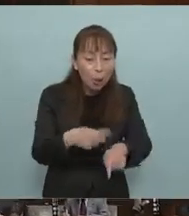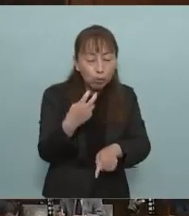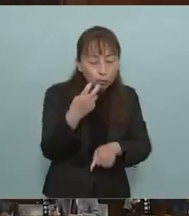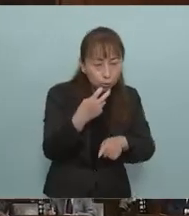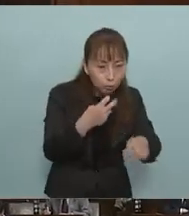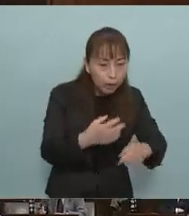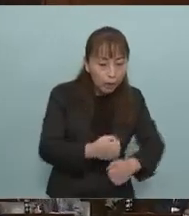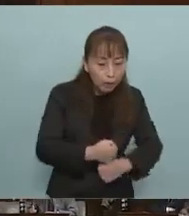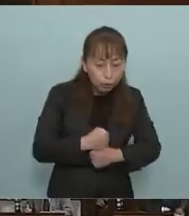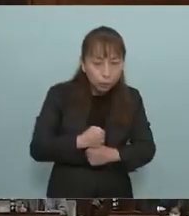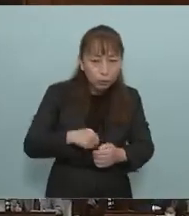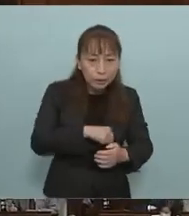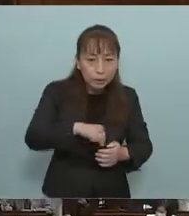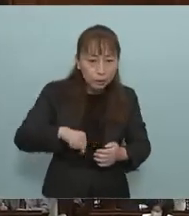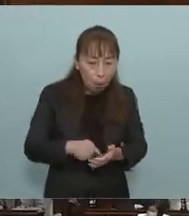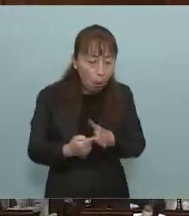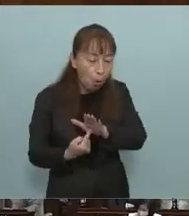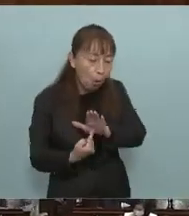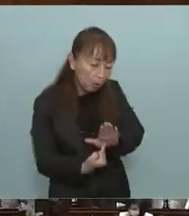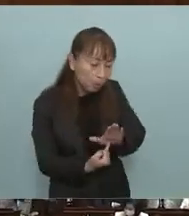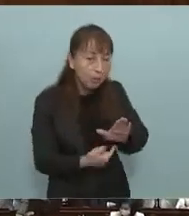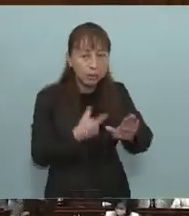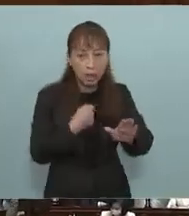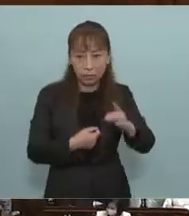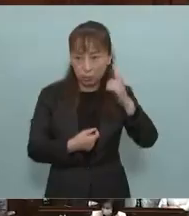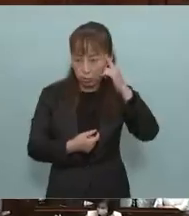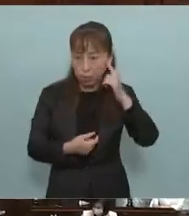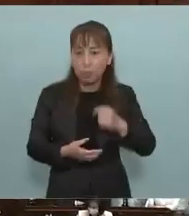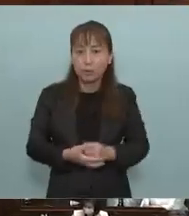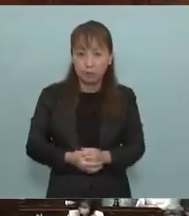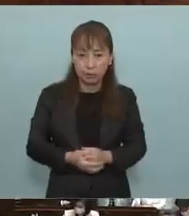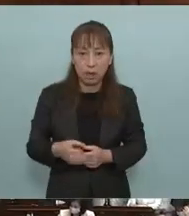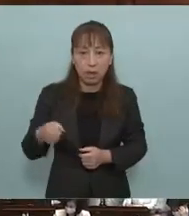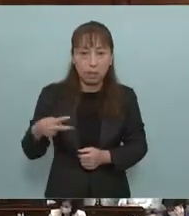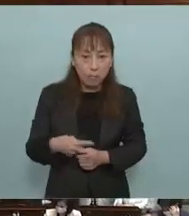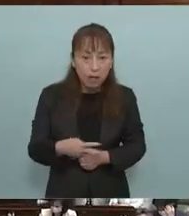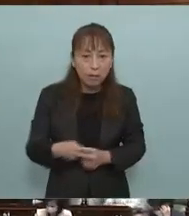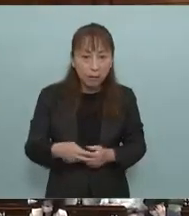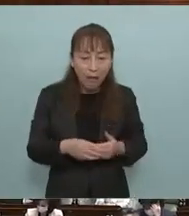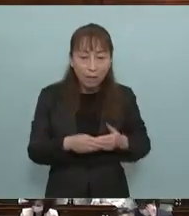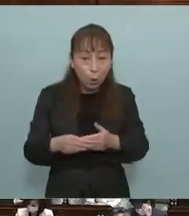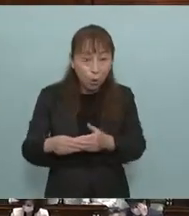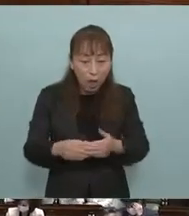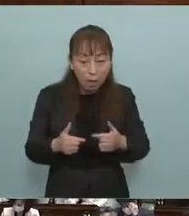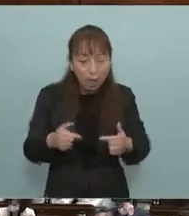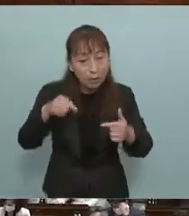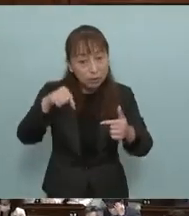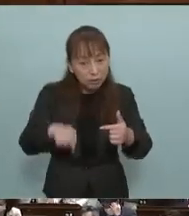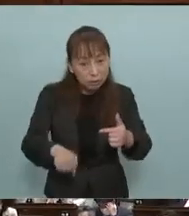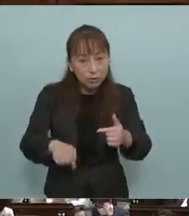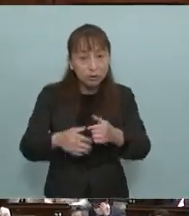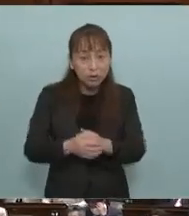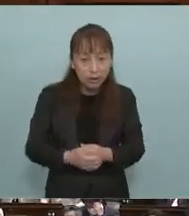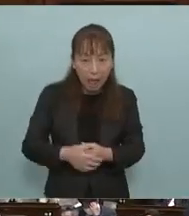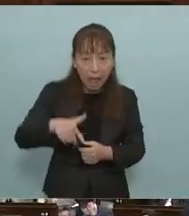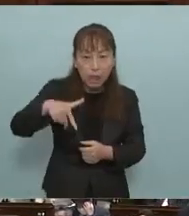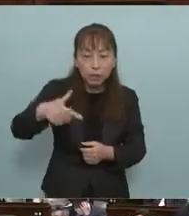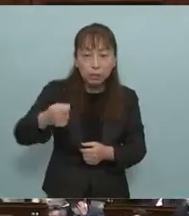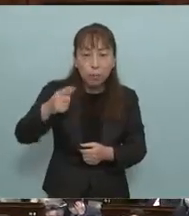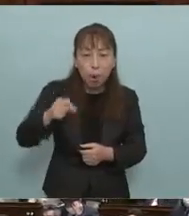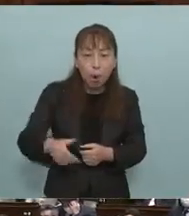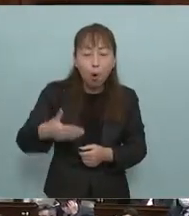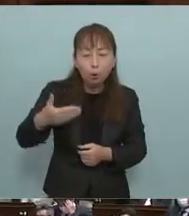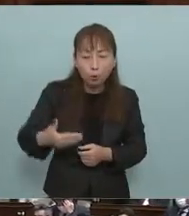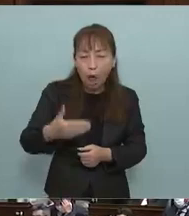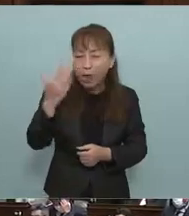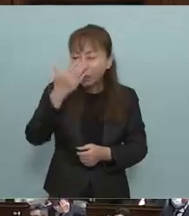意事項等をお示ししたいと考えています。また、送迎用バスにおけるスモークガラス等の使